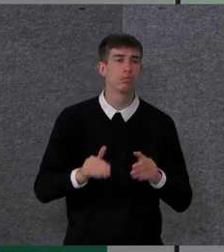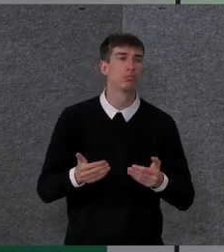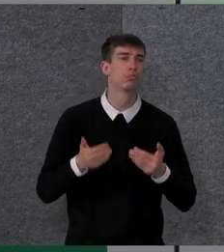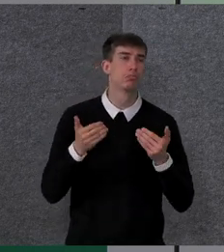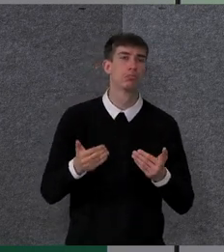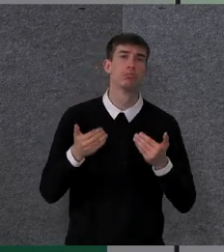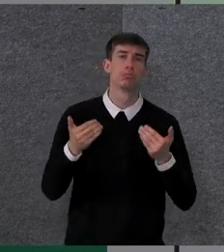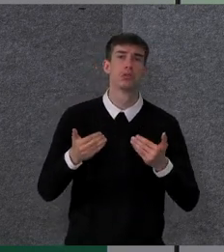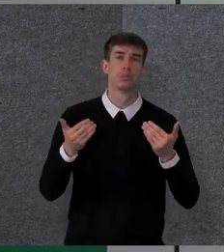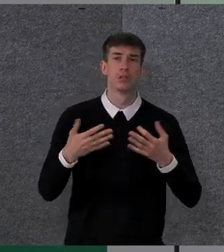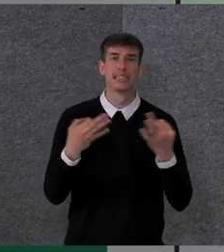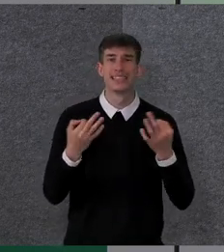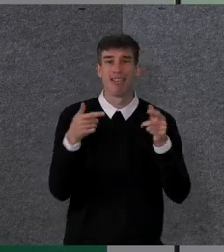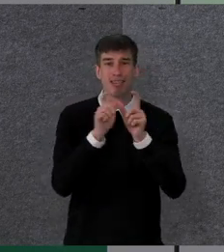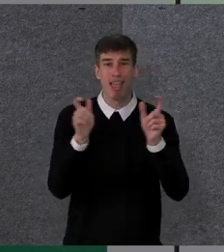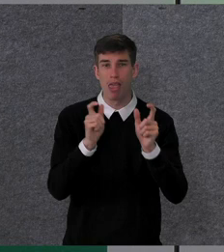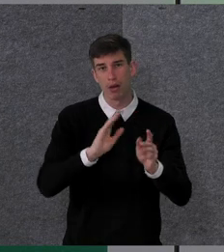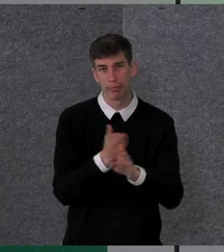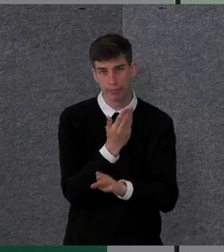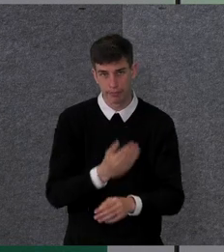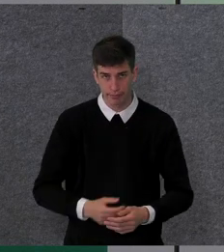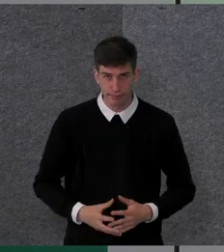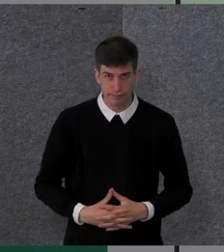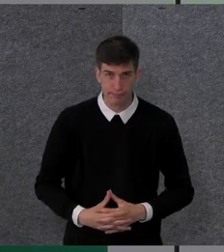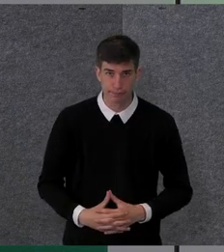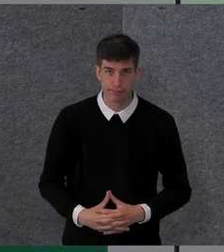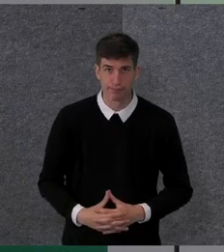die Energiewende gezielt gegen die Wand gefahren.